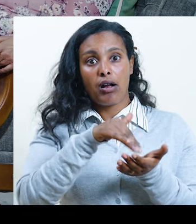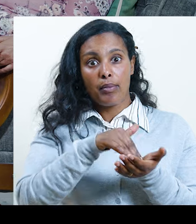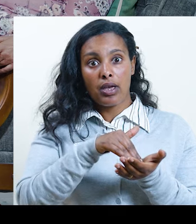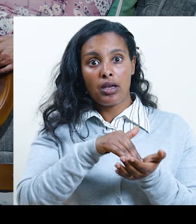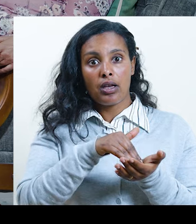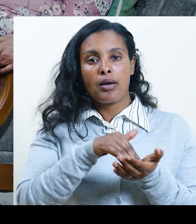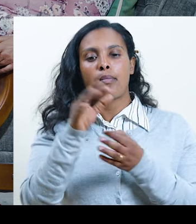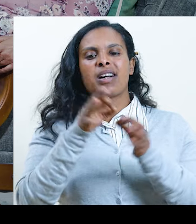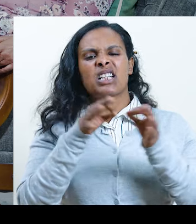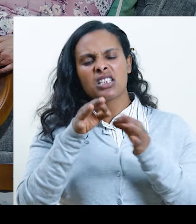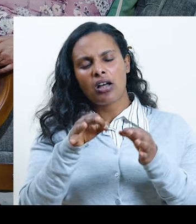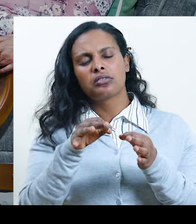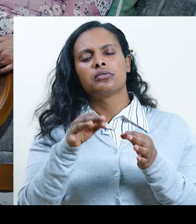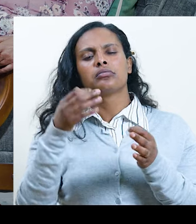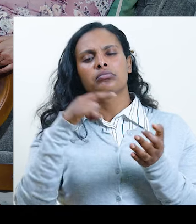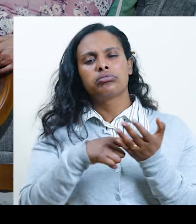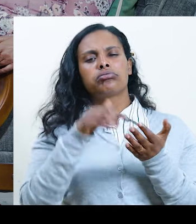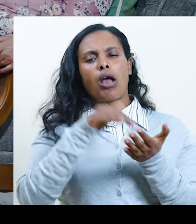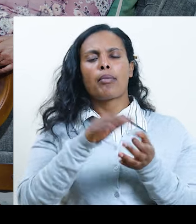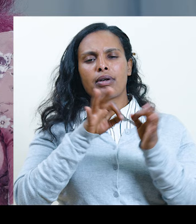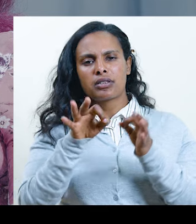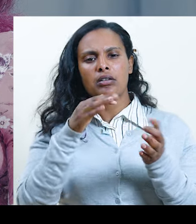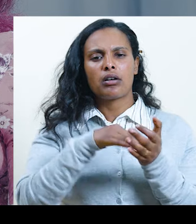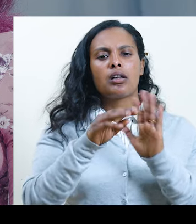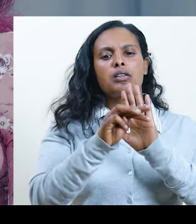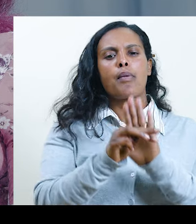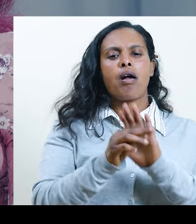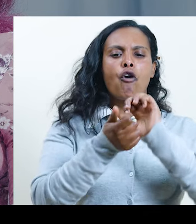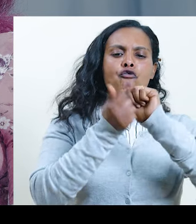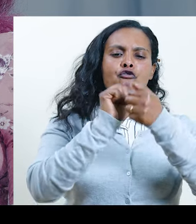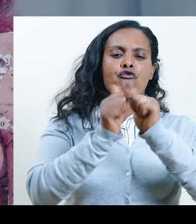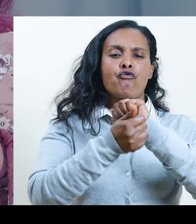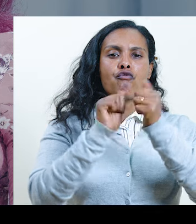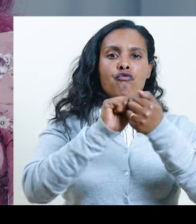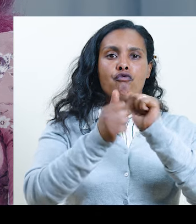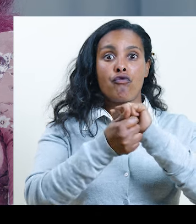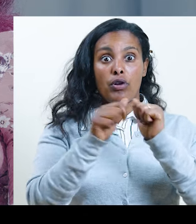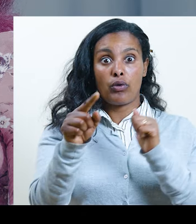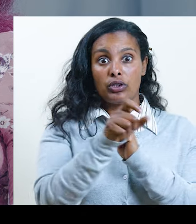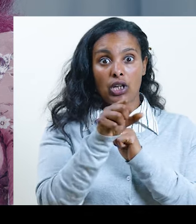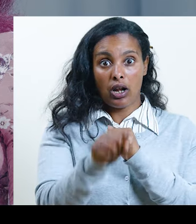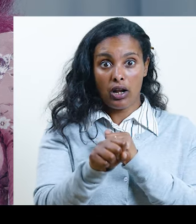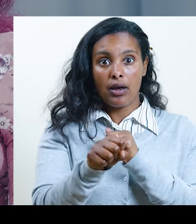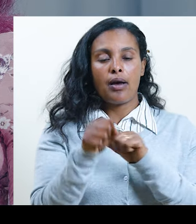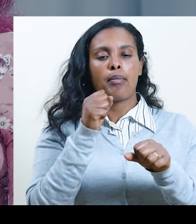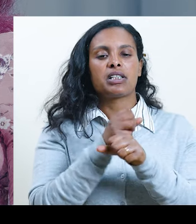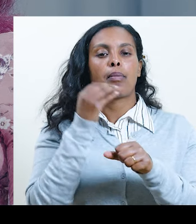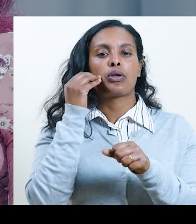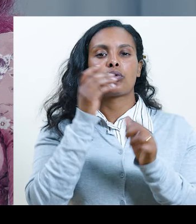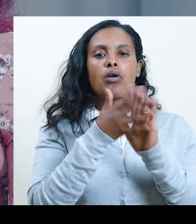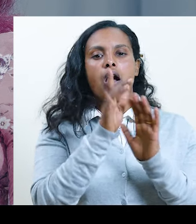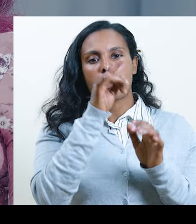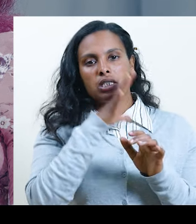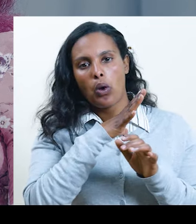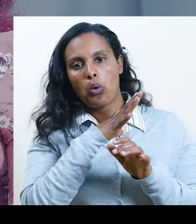በተደጋጋሚ ማስረዳት የመገደድ ሁኔታ፣ ጠበቃ የመቀያየር ሁኔታ ሊሆን ይችላል። በመስሪያ ቤቶች